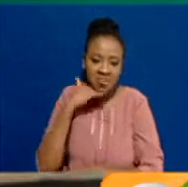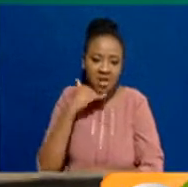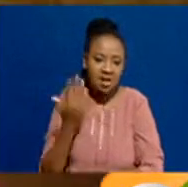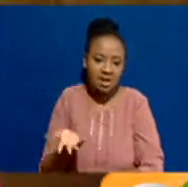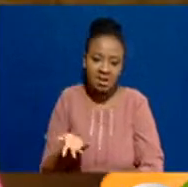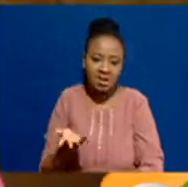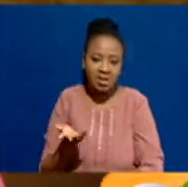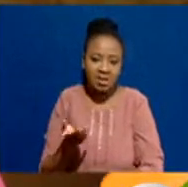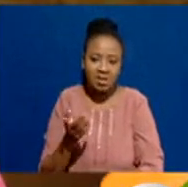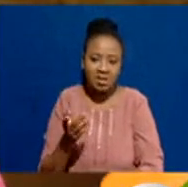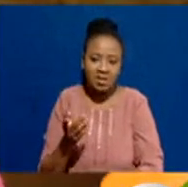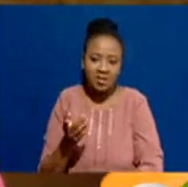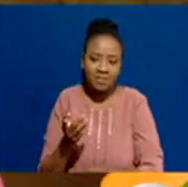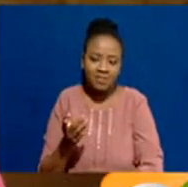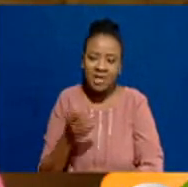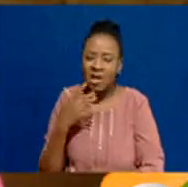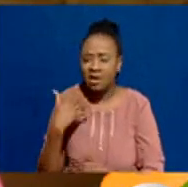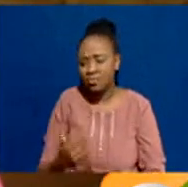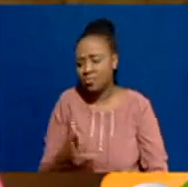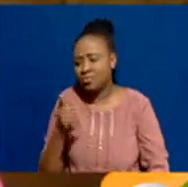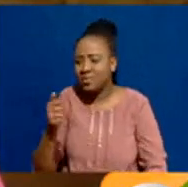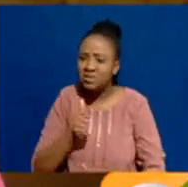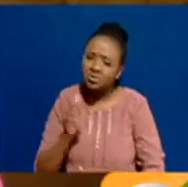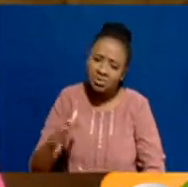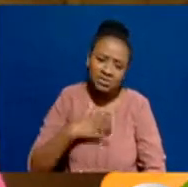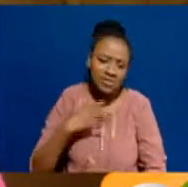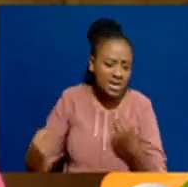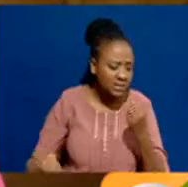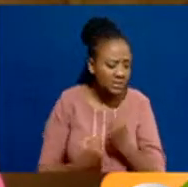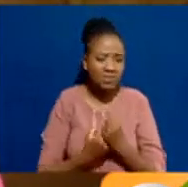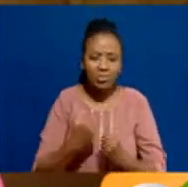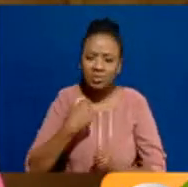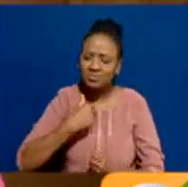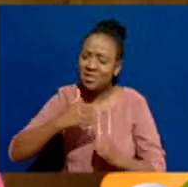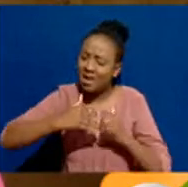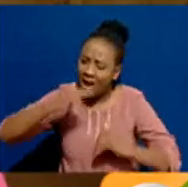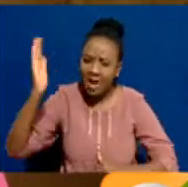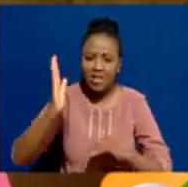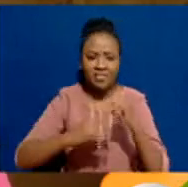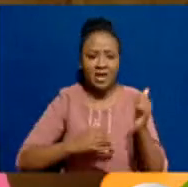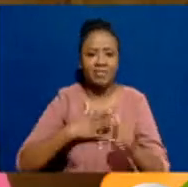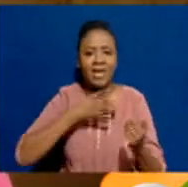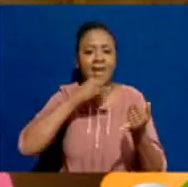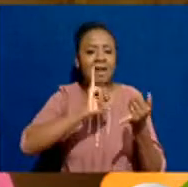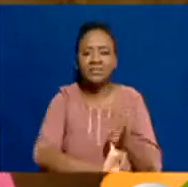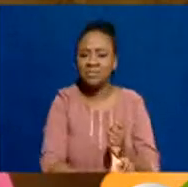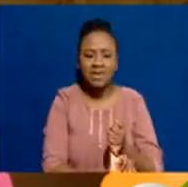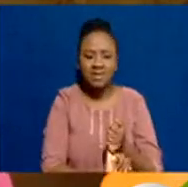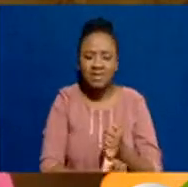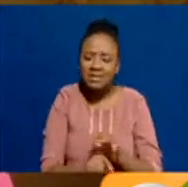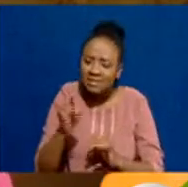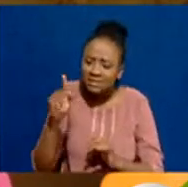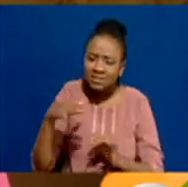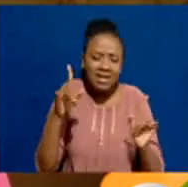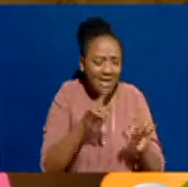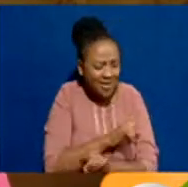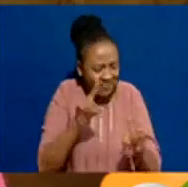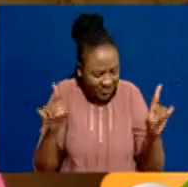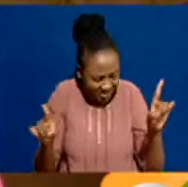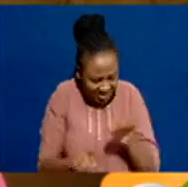waliyemtegemea. Chepet ananisaidia kabisa. Ana sinda hata baba ya nyumbani. Chepet ananisaidia kila